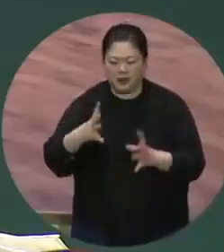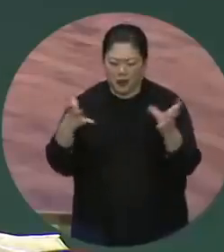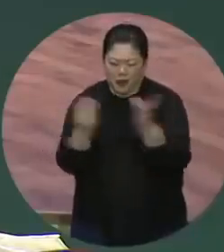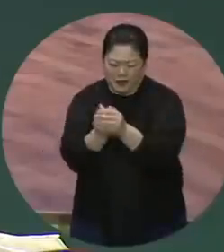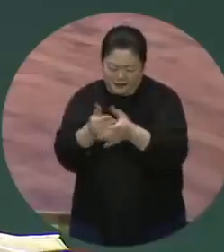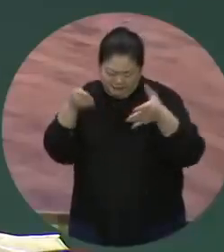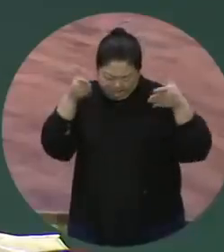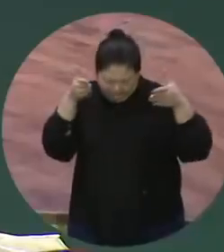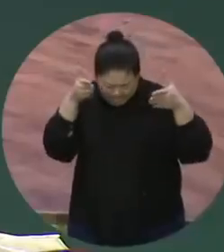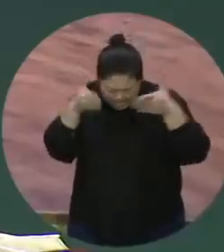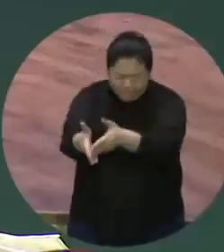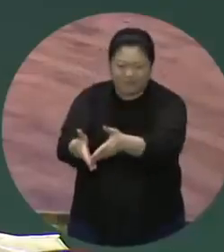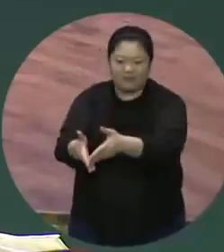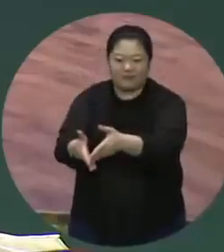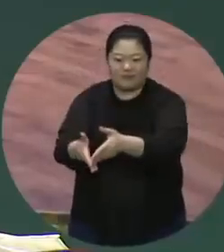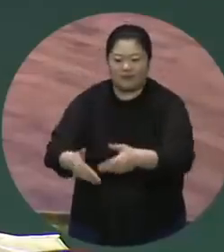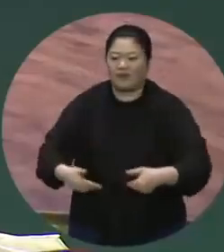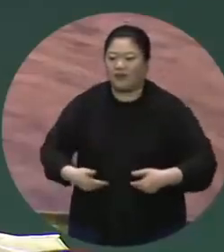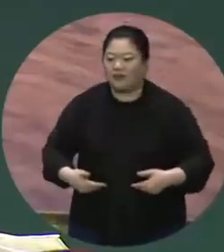여기에 집중했어요.